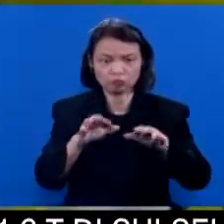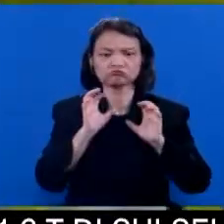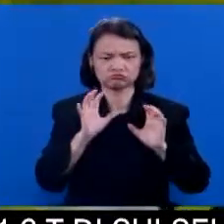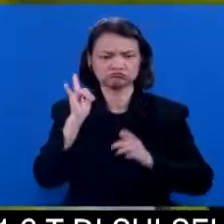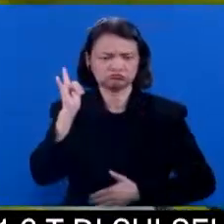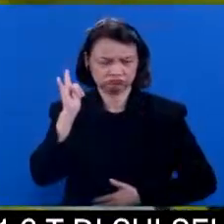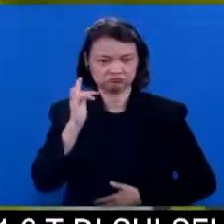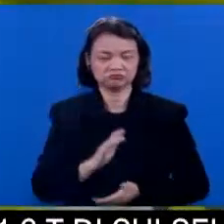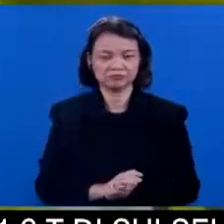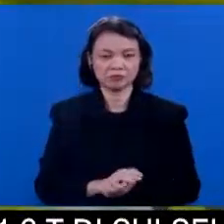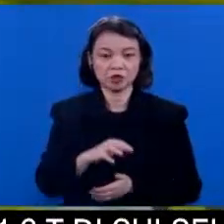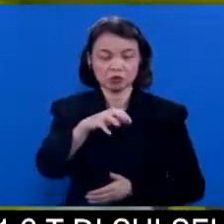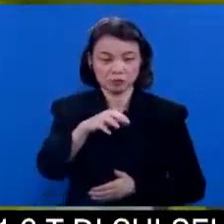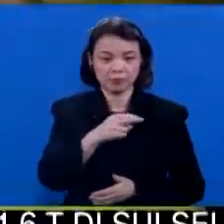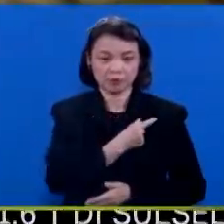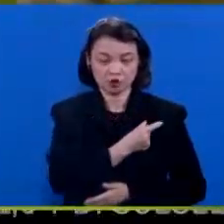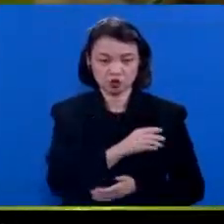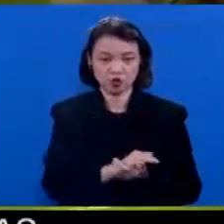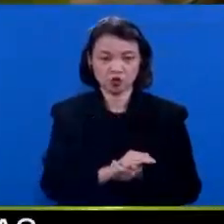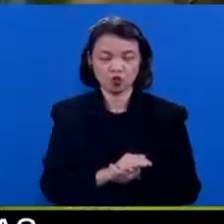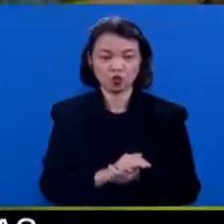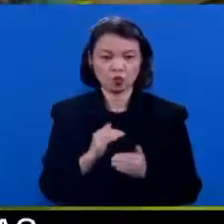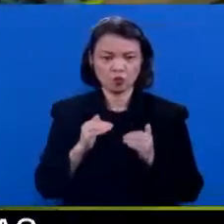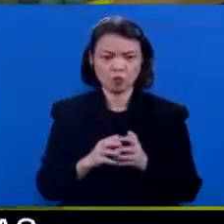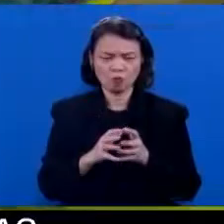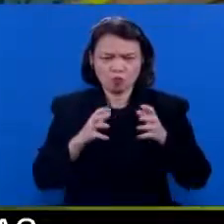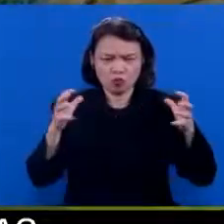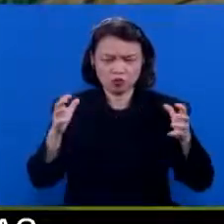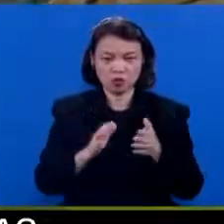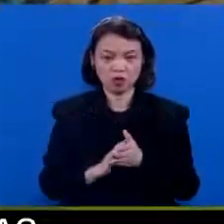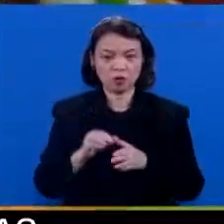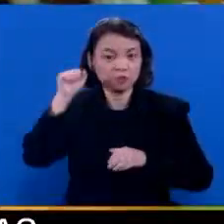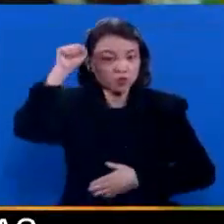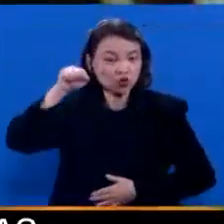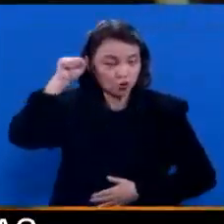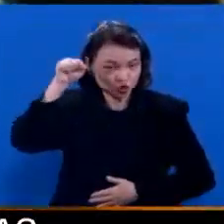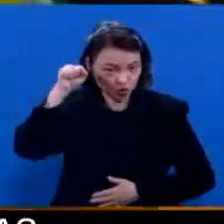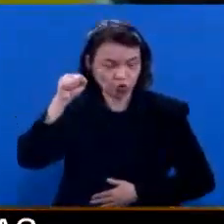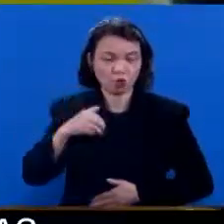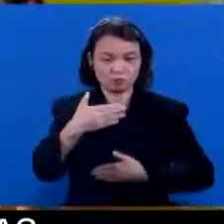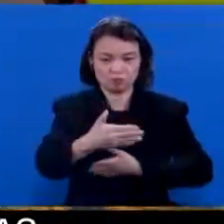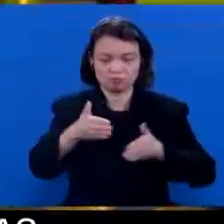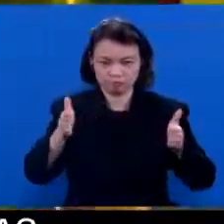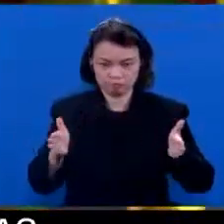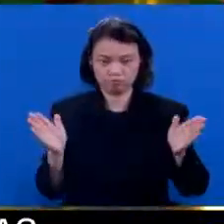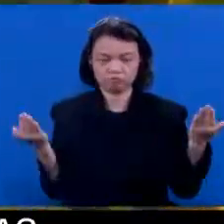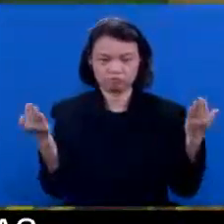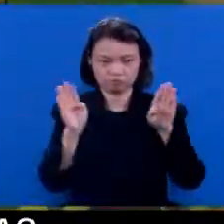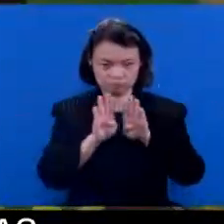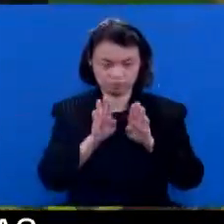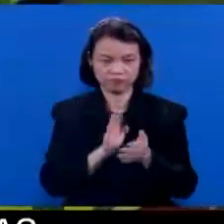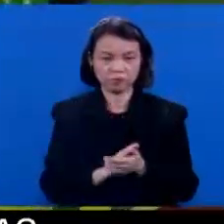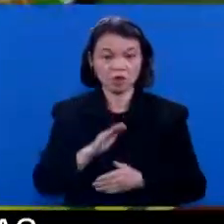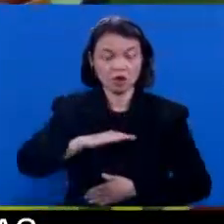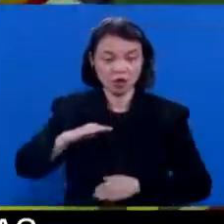Sementara tempat berisiko tinggi adalah bioskop dan ruangan tertutup. Karena anak di bawah 12 tahun belum dapat menerima